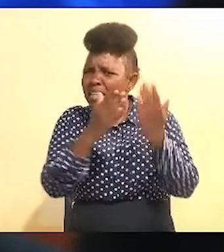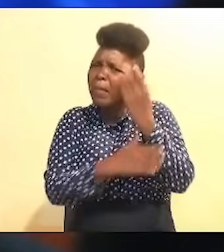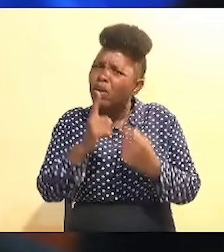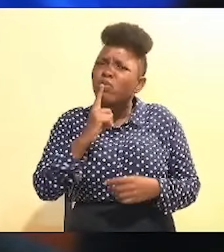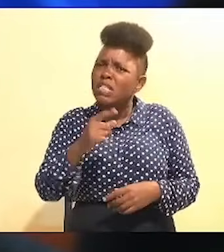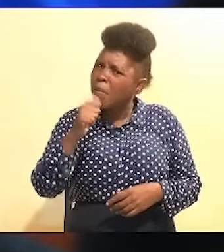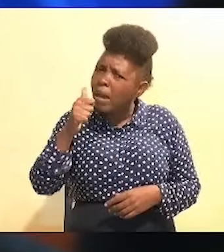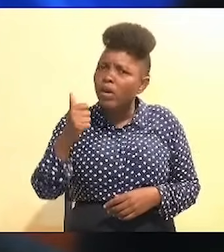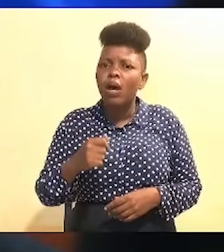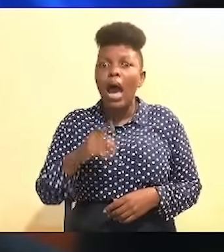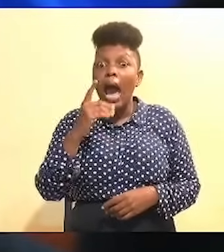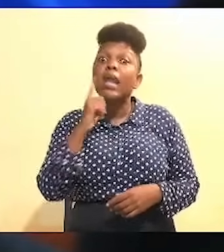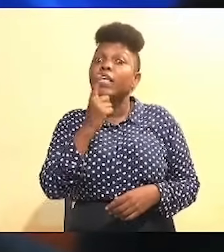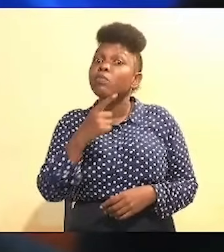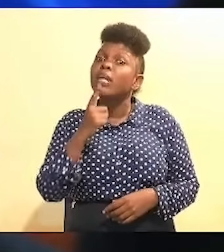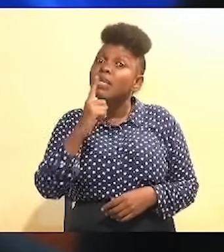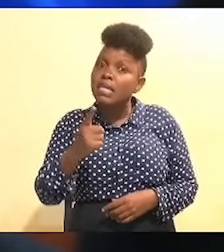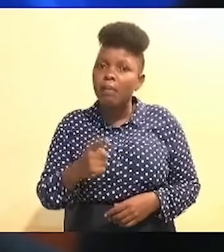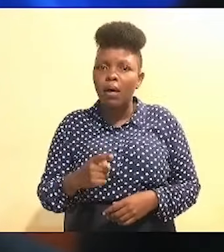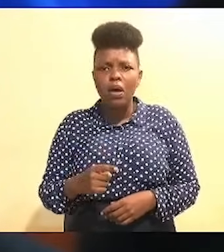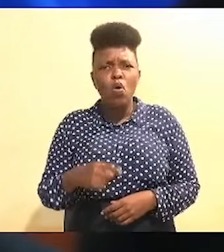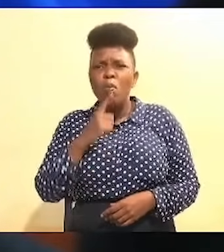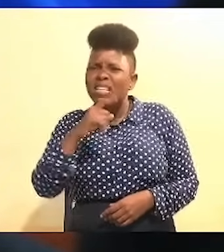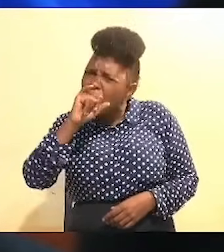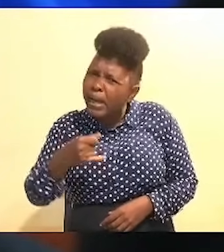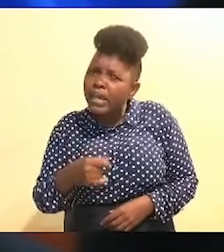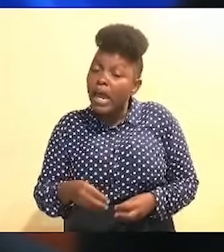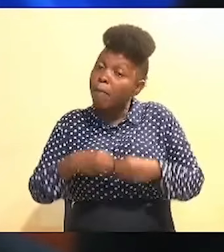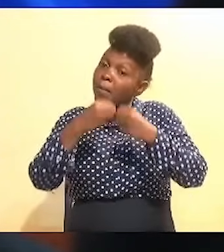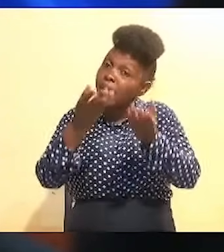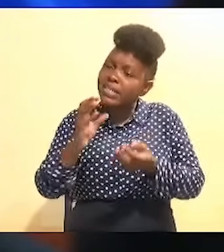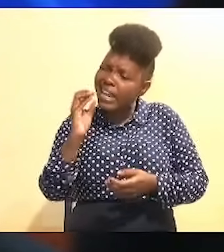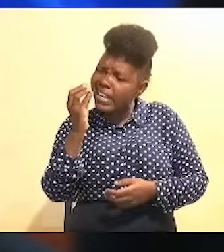"Nimesema." "Ulisemaje?" "Nilimletea kilo mbili za nyama."